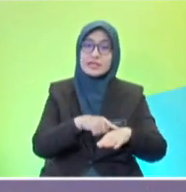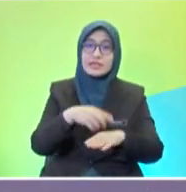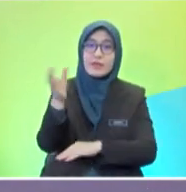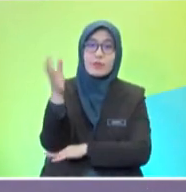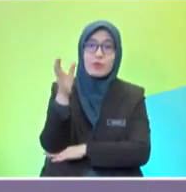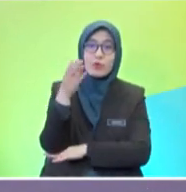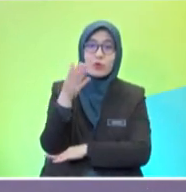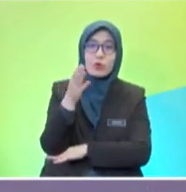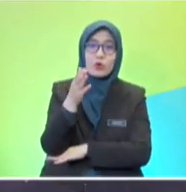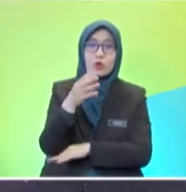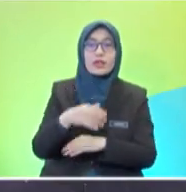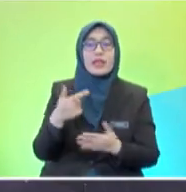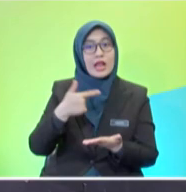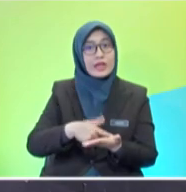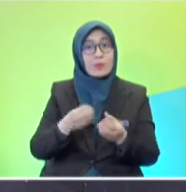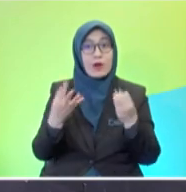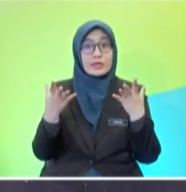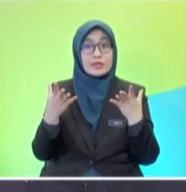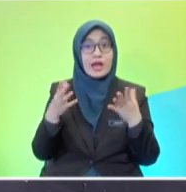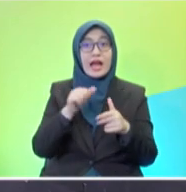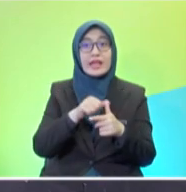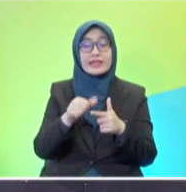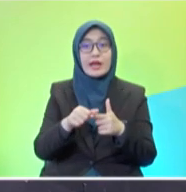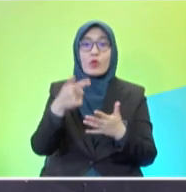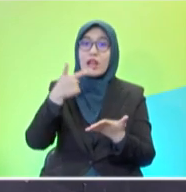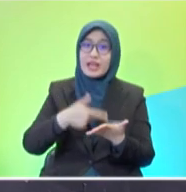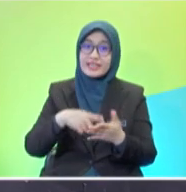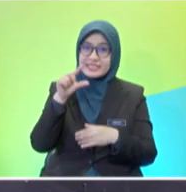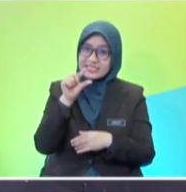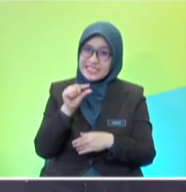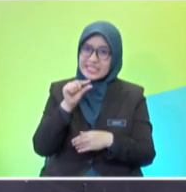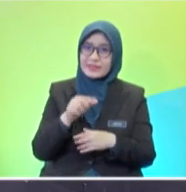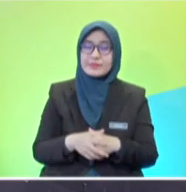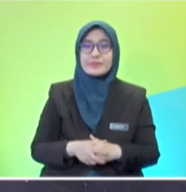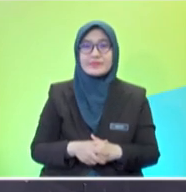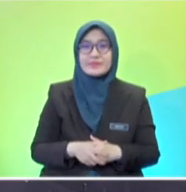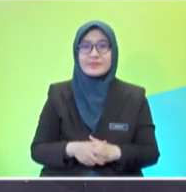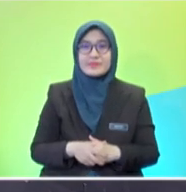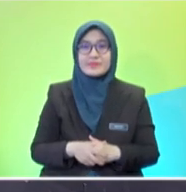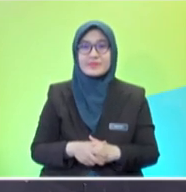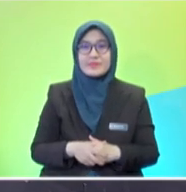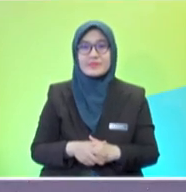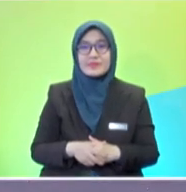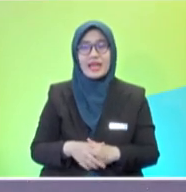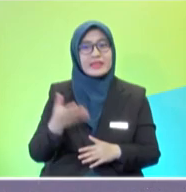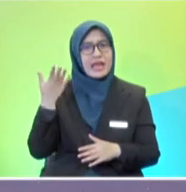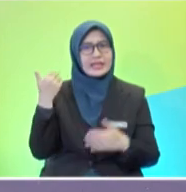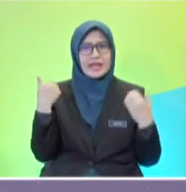bertambah atau semakin berkurang ya Tadi ada 12 dan diambil